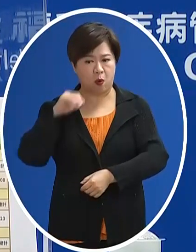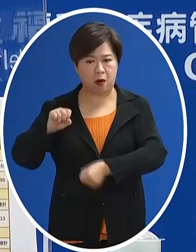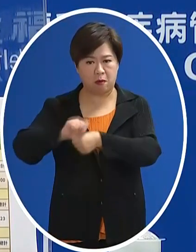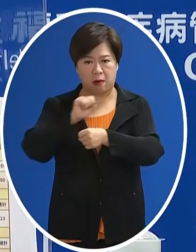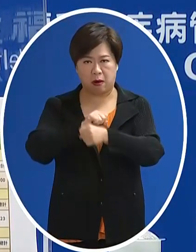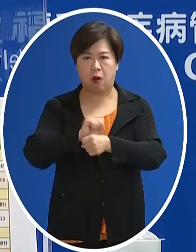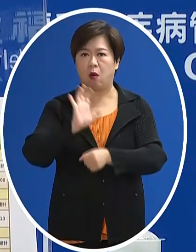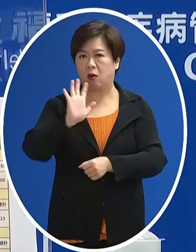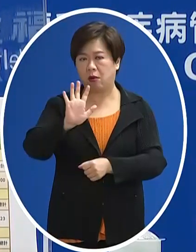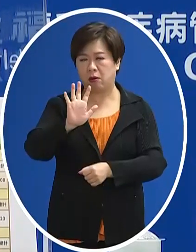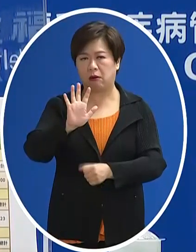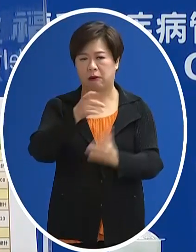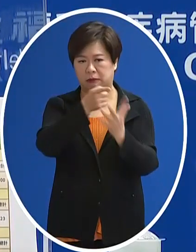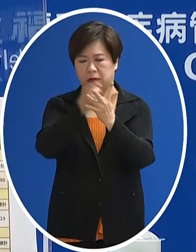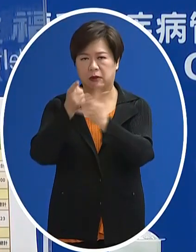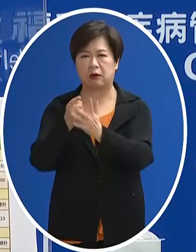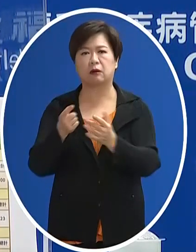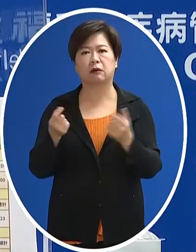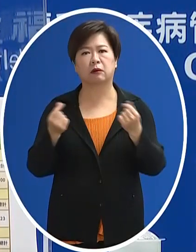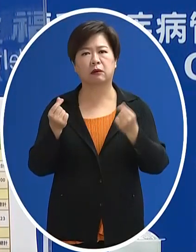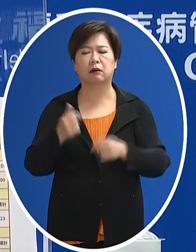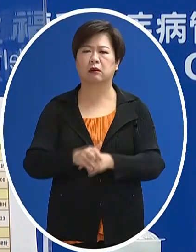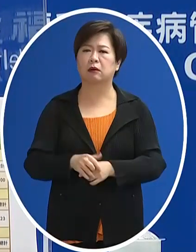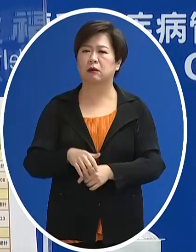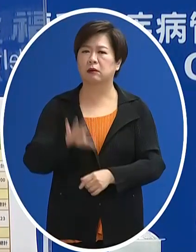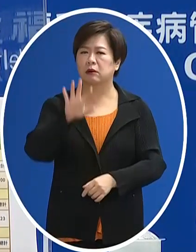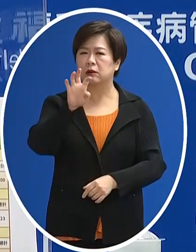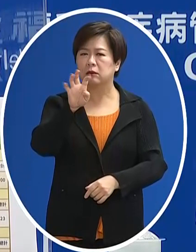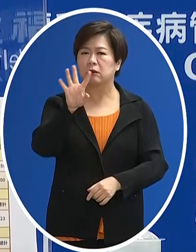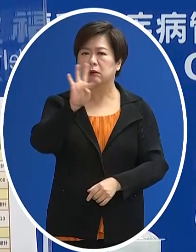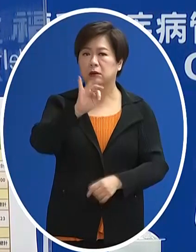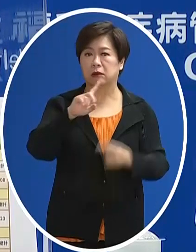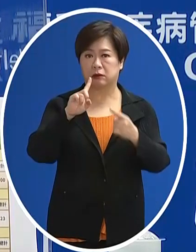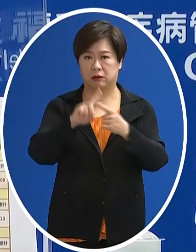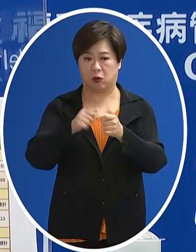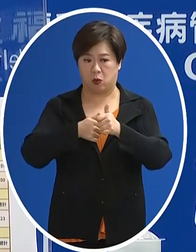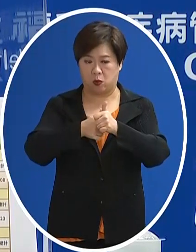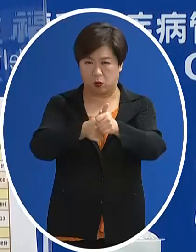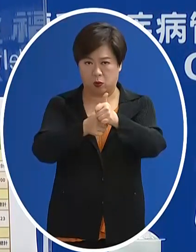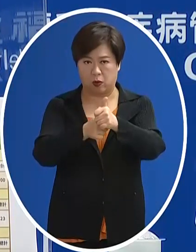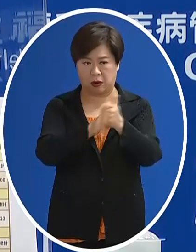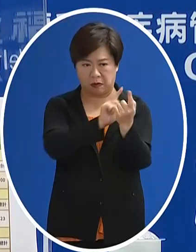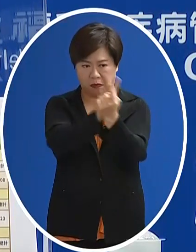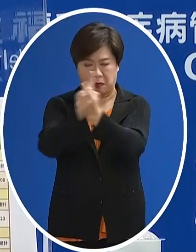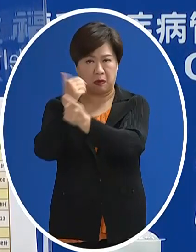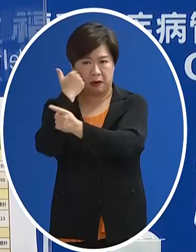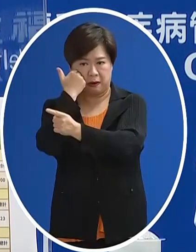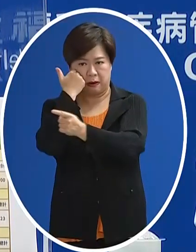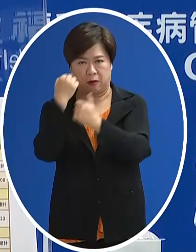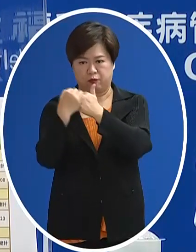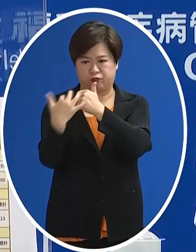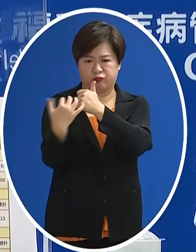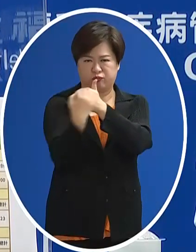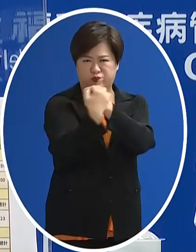个这50案40几案能够把这个框列能够确实隔离